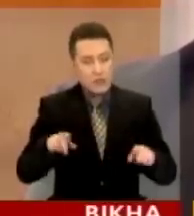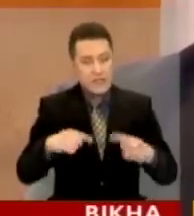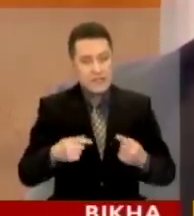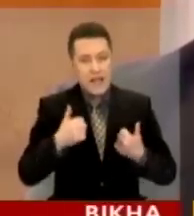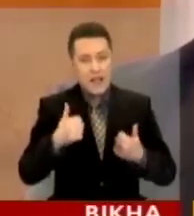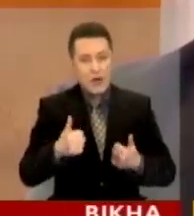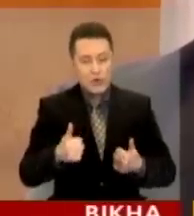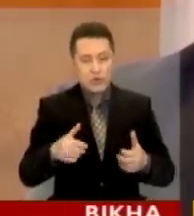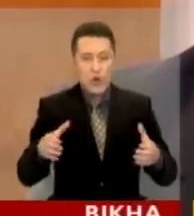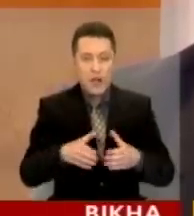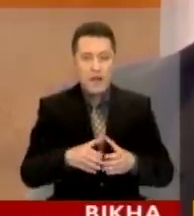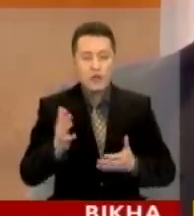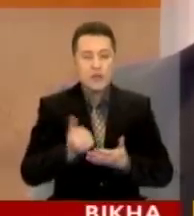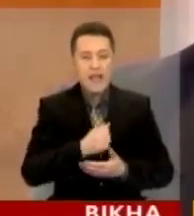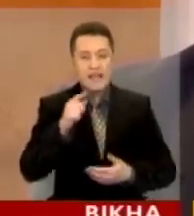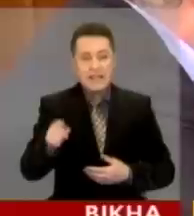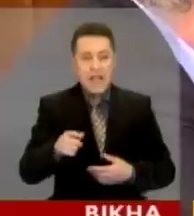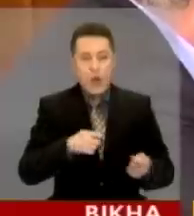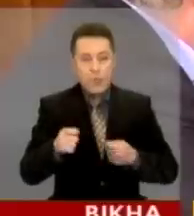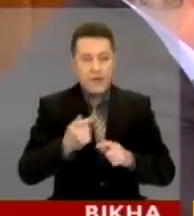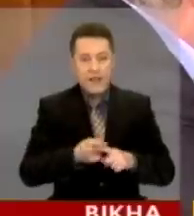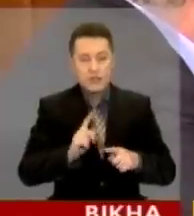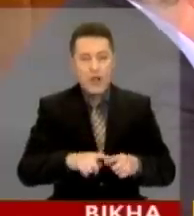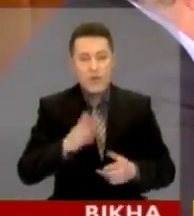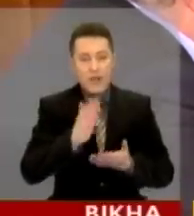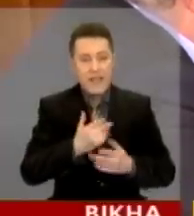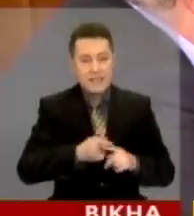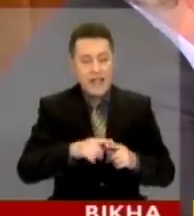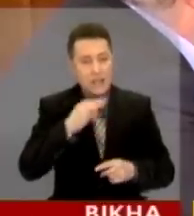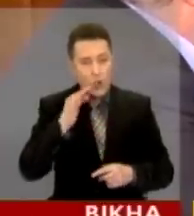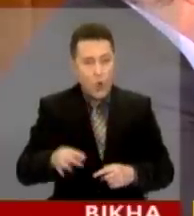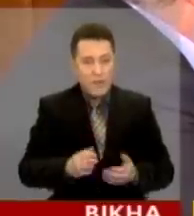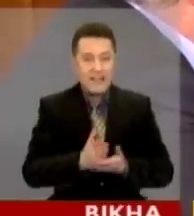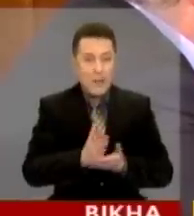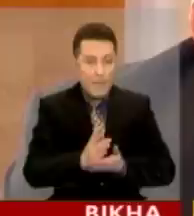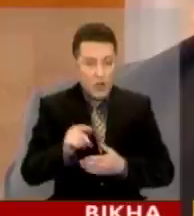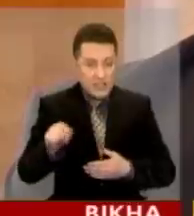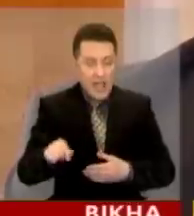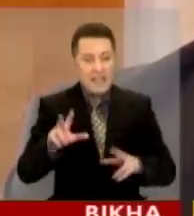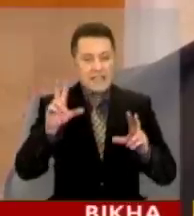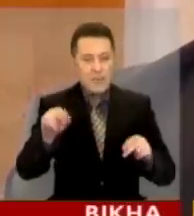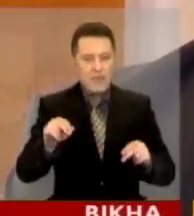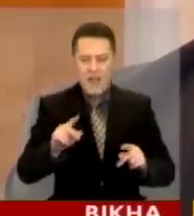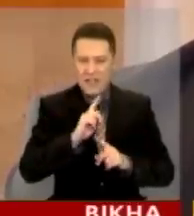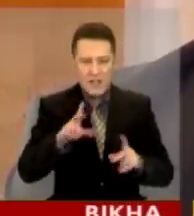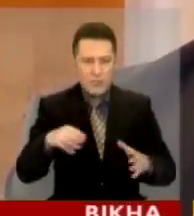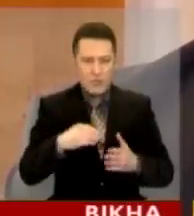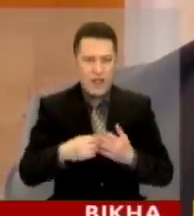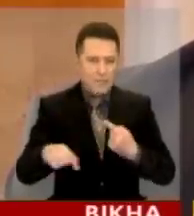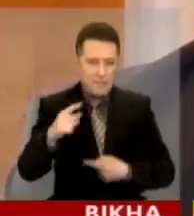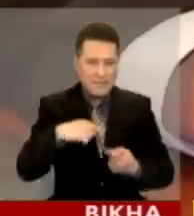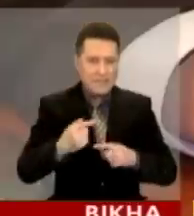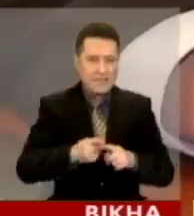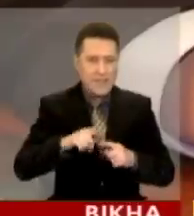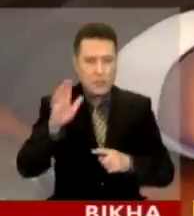команду и найти тех управленцев У кого есть этот опыт на посаді губернатора Коломойський запевняє не братиметься До бізнесу і доручить це